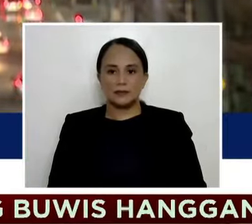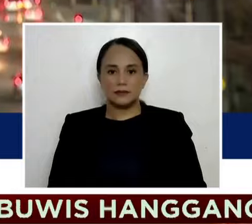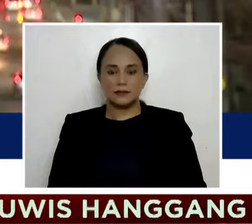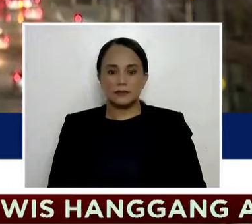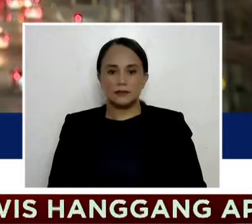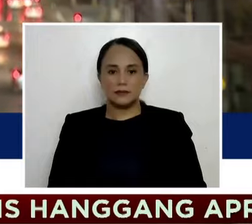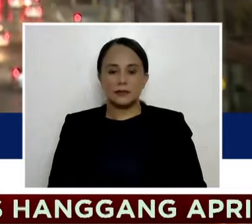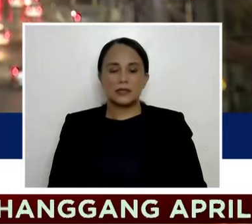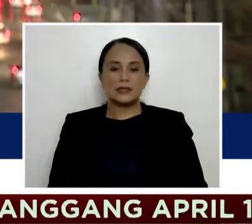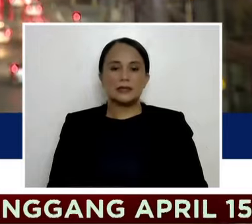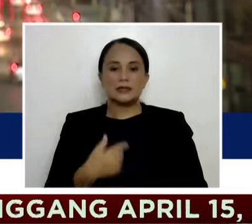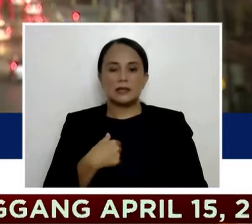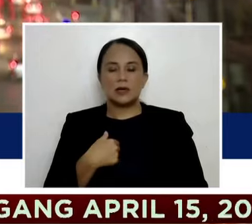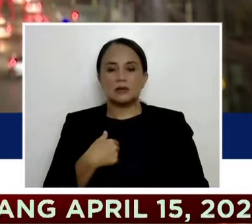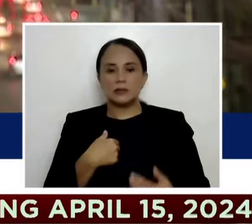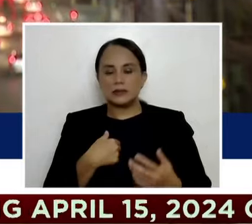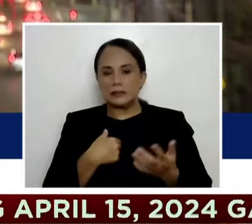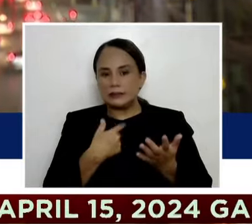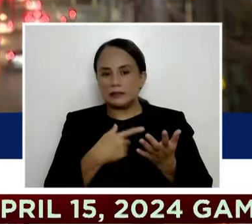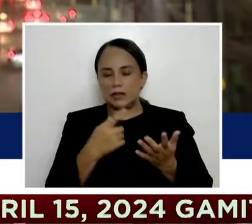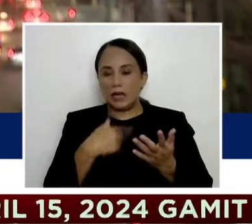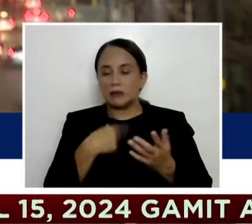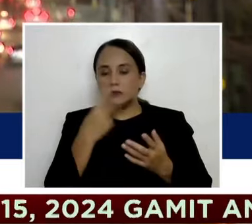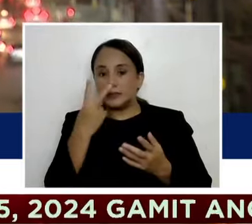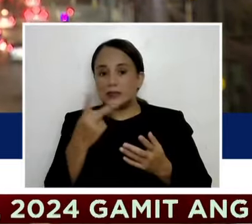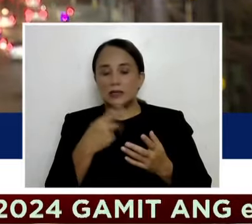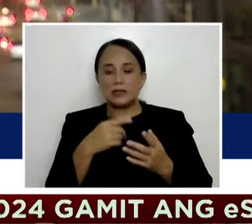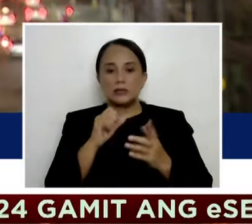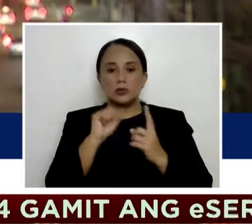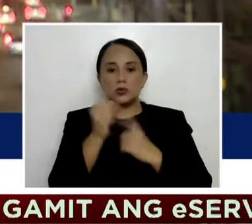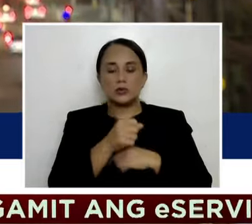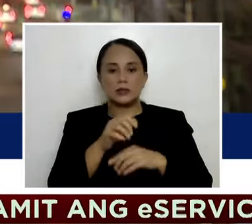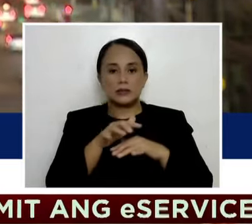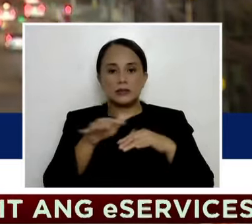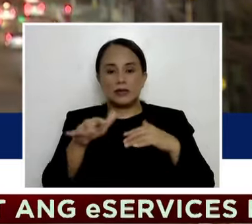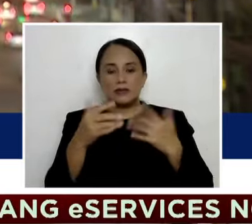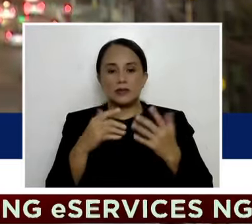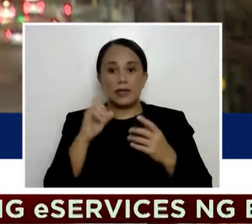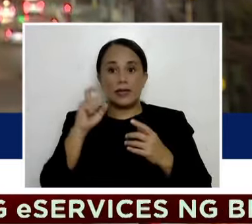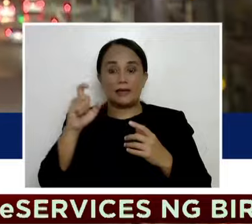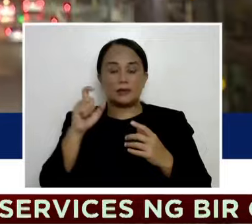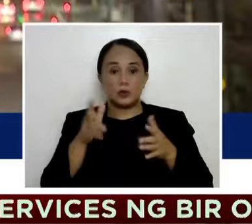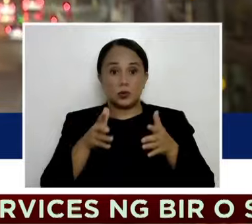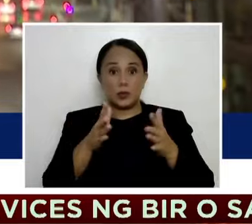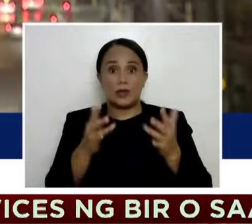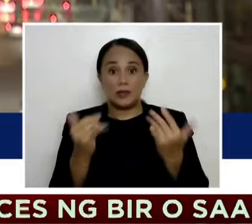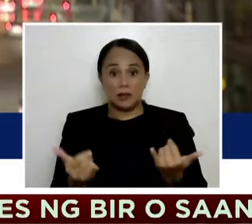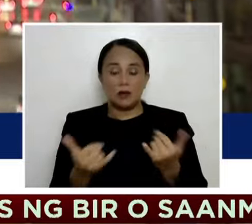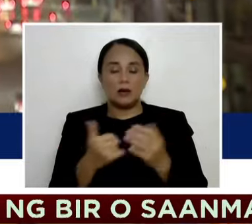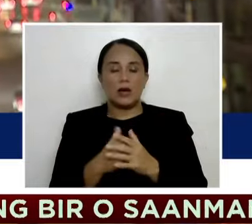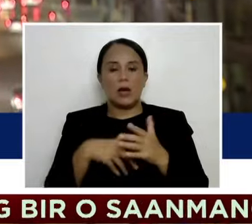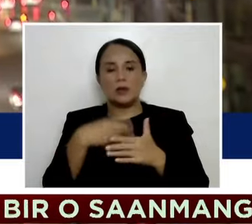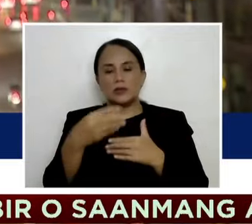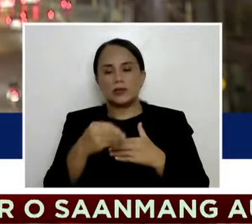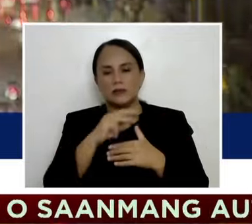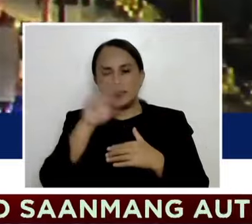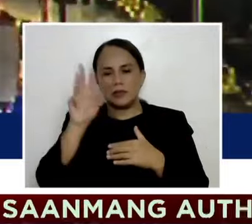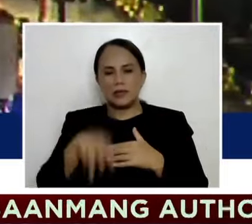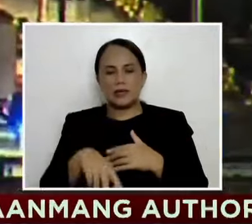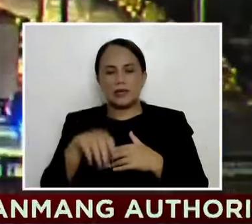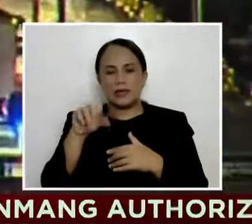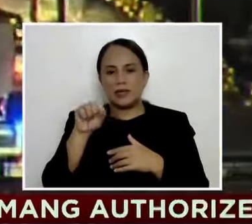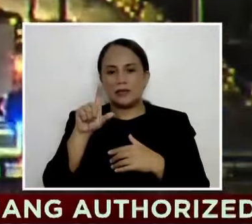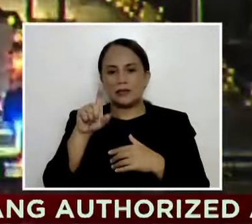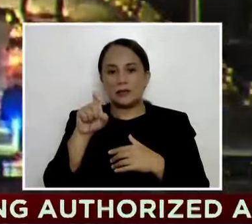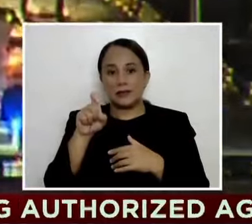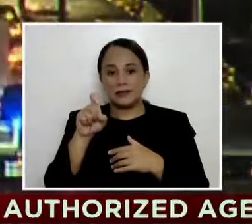Bernadette, pasadahan din natin yung sitwasyon ng trapiko sa mga expressway palabas ng Metro Manila. Sa SLEX